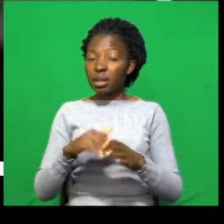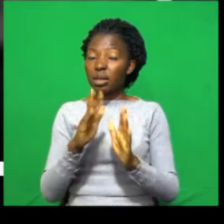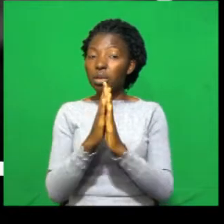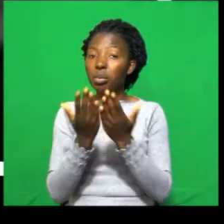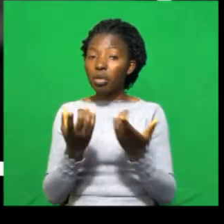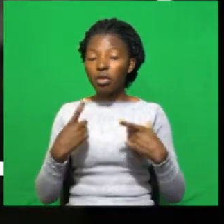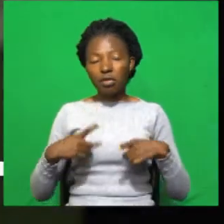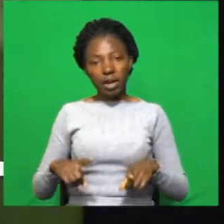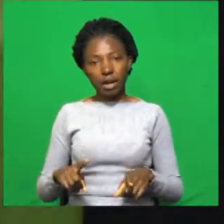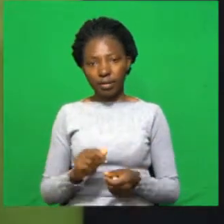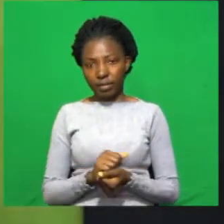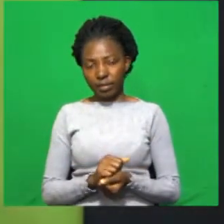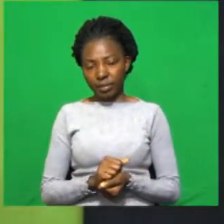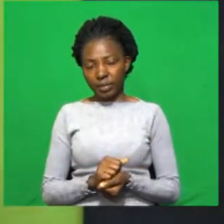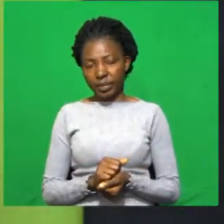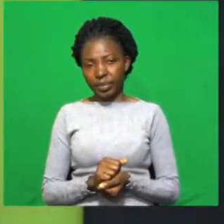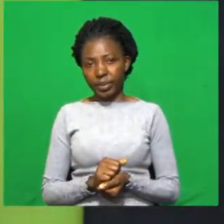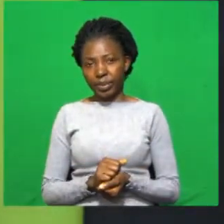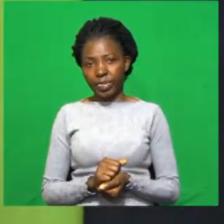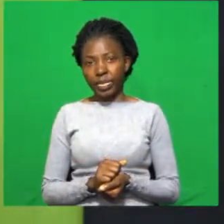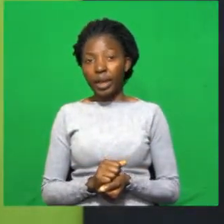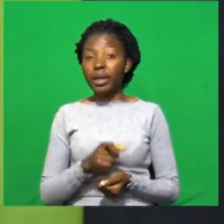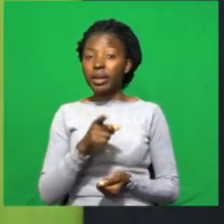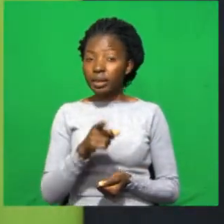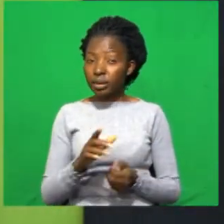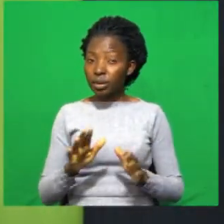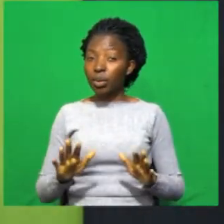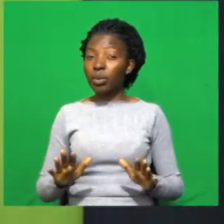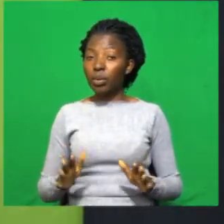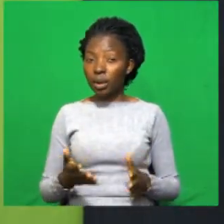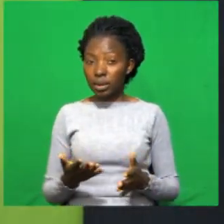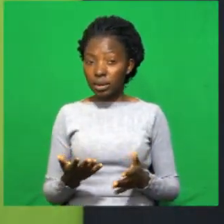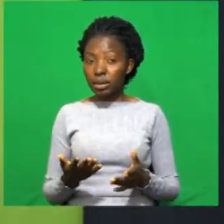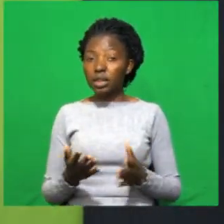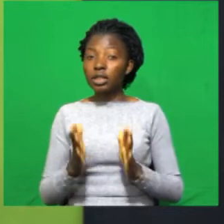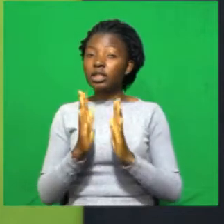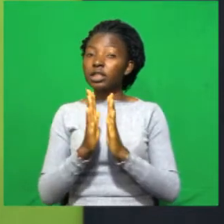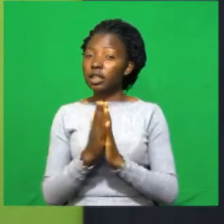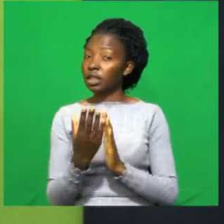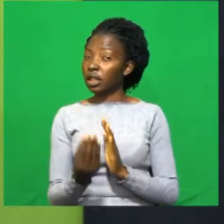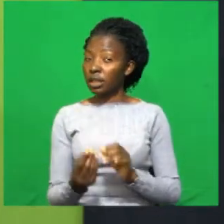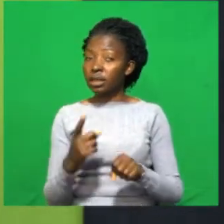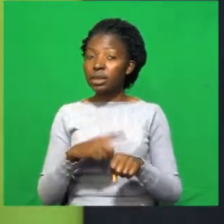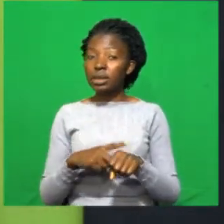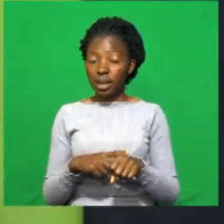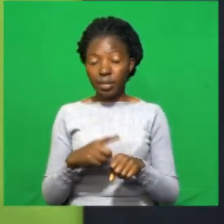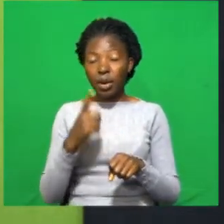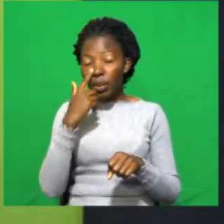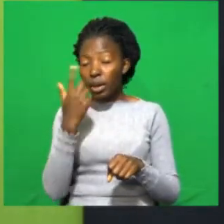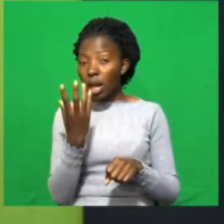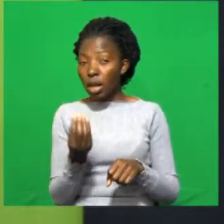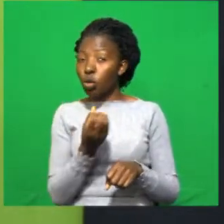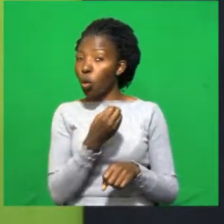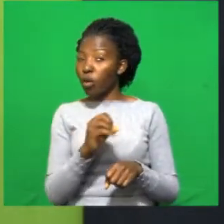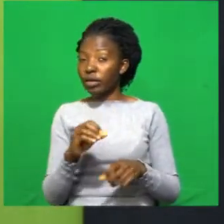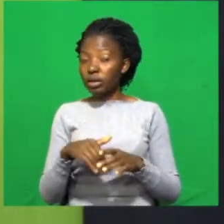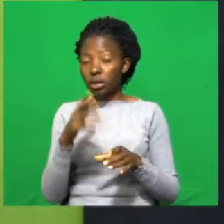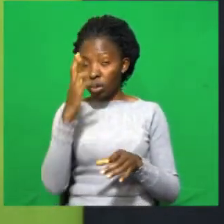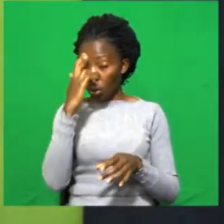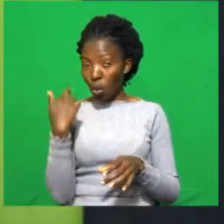rakabayiwa kubva pakusikwa kwenyika. Ndo chimiro changa chane church mazuva yanga yane headquarters kuRome